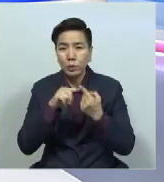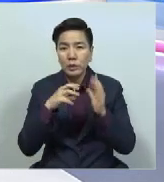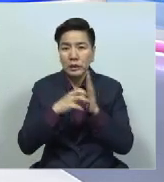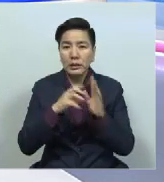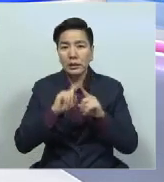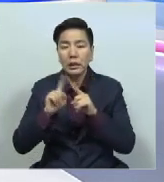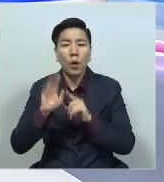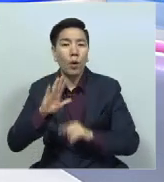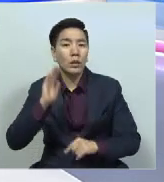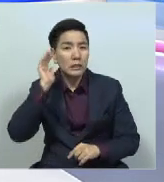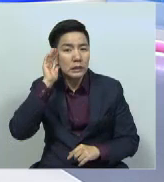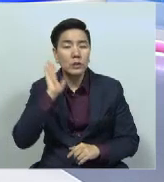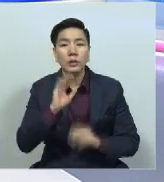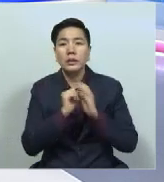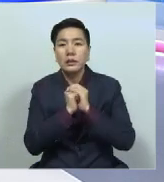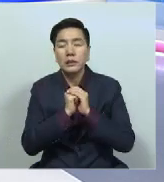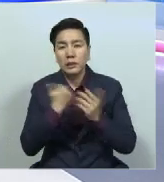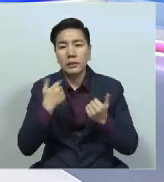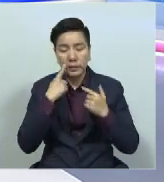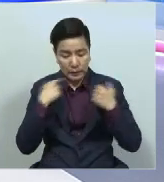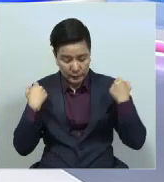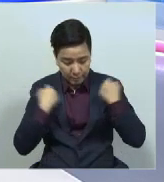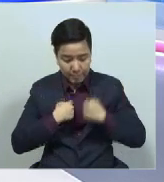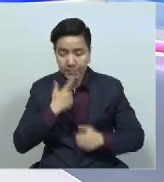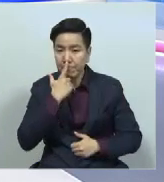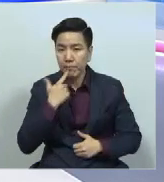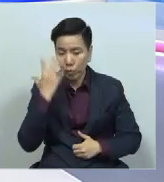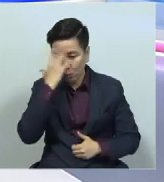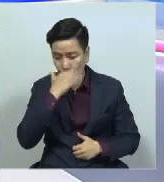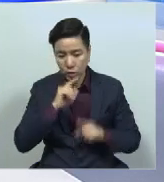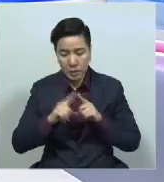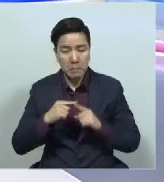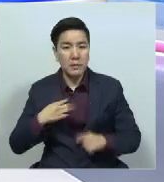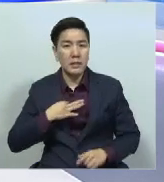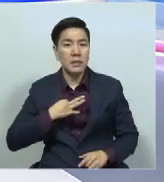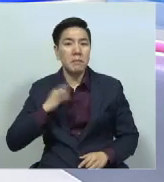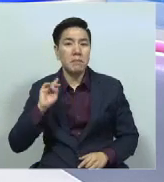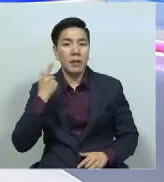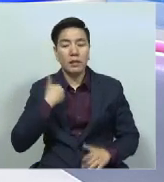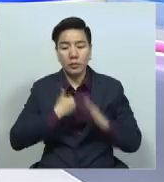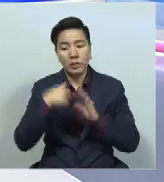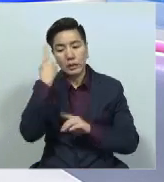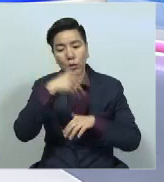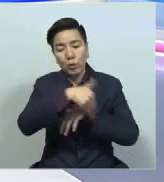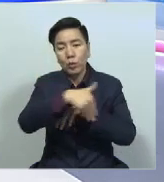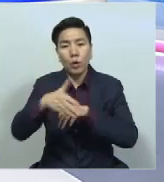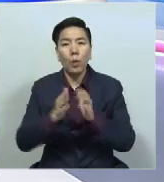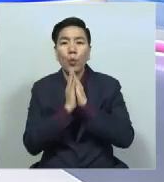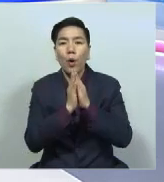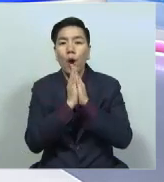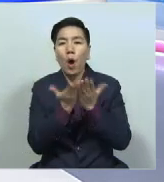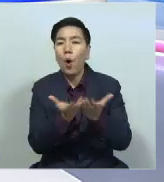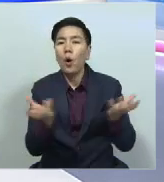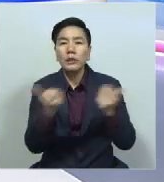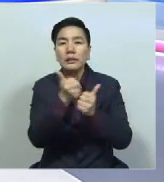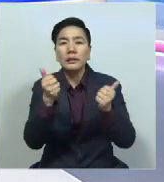ซึ่งชาวจีนหรือว่าชาวไทยเชื้อสายจีนนั้นก็จะแต่งกายด้วยเสื้อผ้าที่สวยงามเสื้อผ้าใหม่ๆนะครับพากันออกไปท่องเที่ยวแล้วก็ไปไหว้ขอ